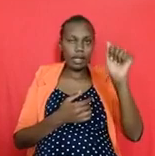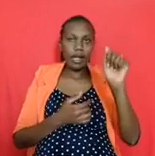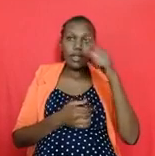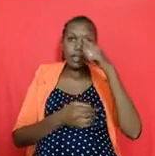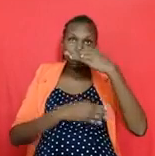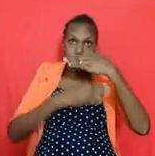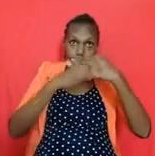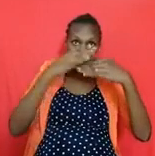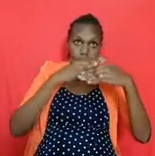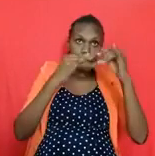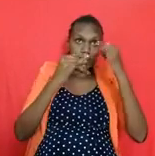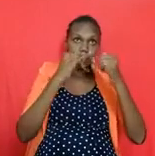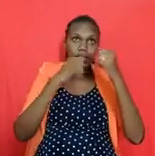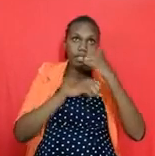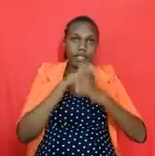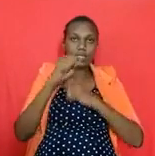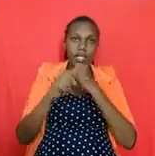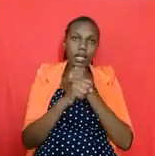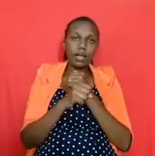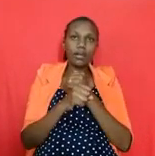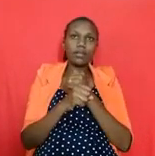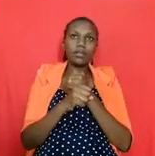plaza mwaka ucio urathirire